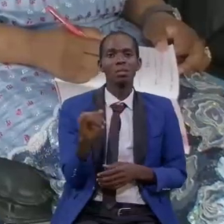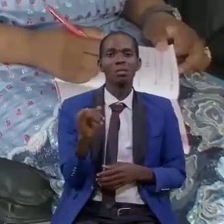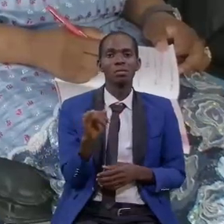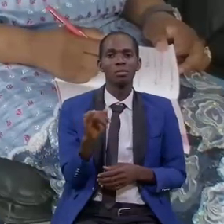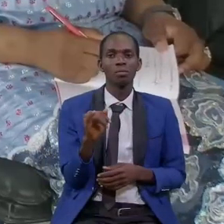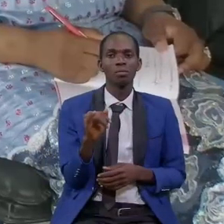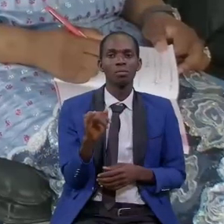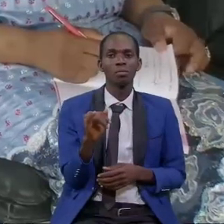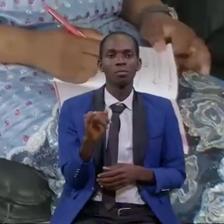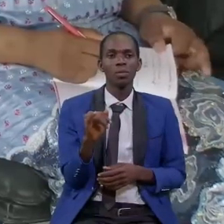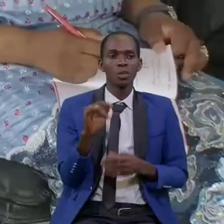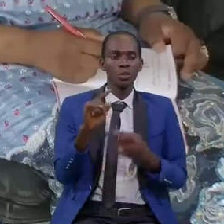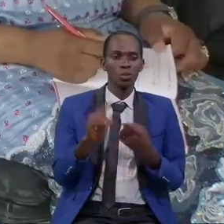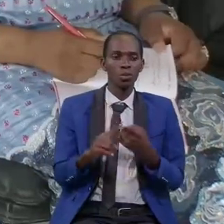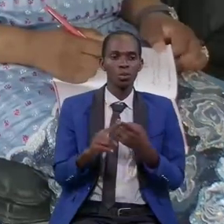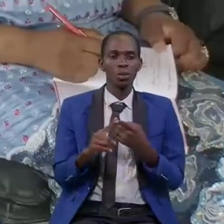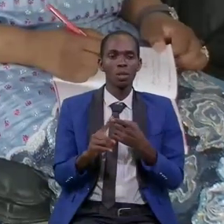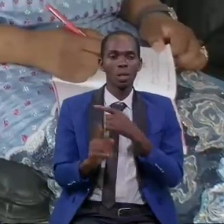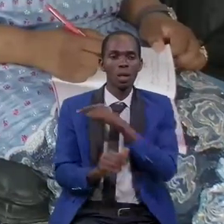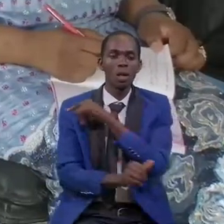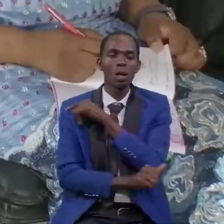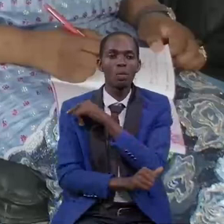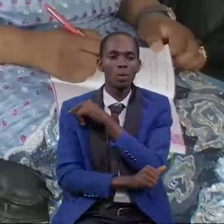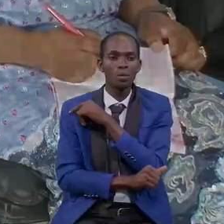en disant à Abraham,